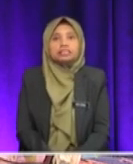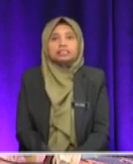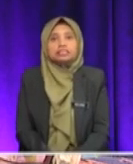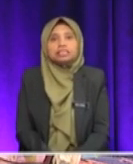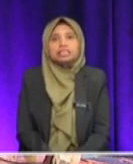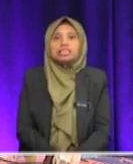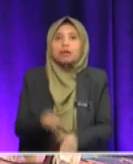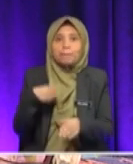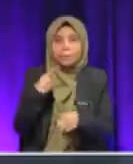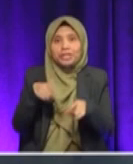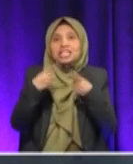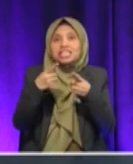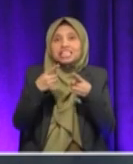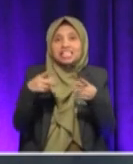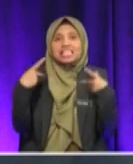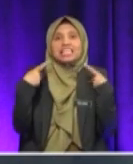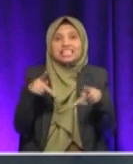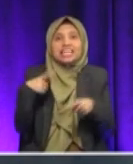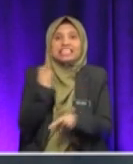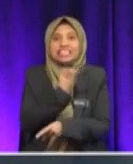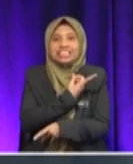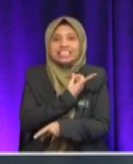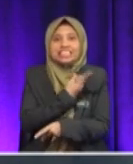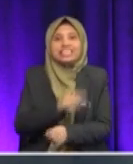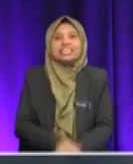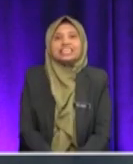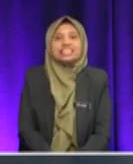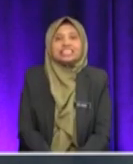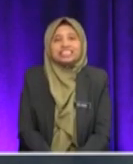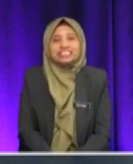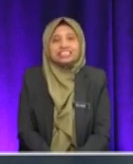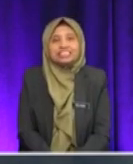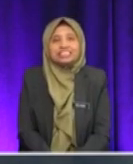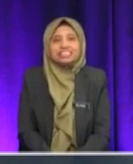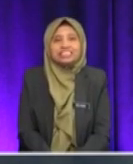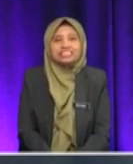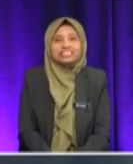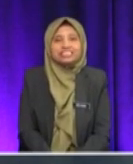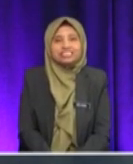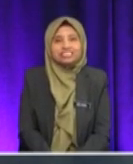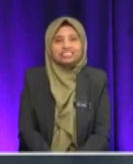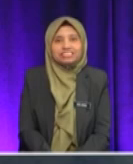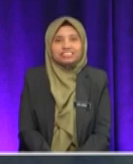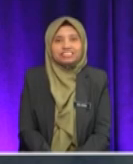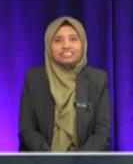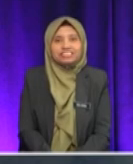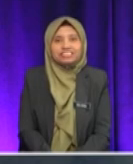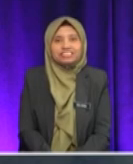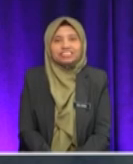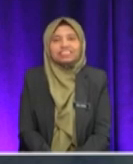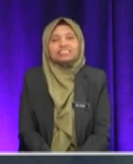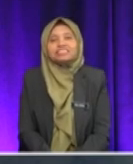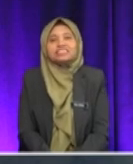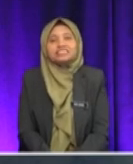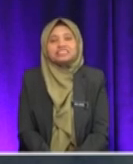kedai kita eh kayak mana wajahnya nih hari-hari jalan-jalan jumlah pergi kita gitu ih Itu mah